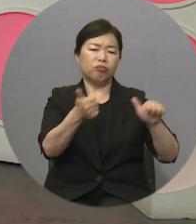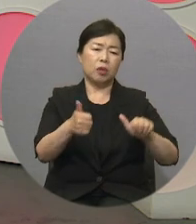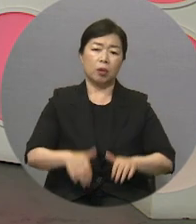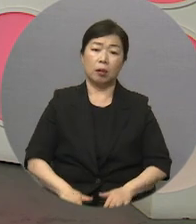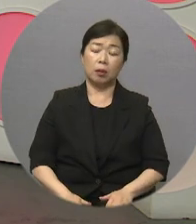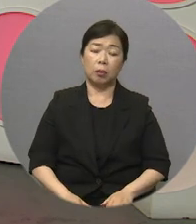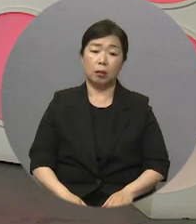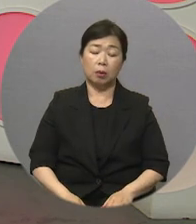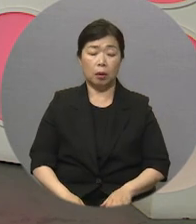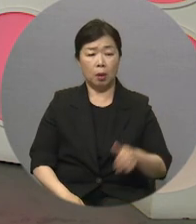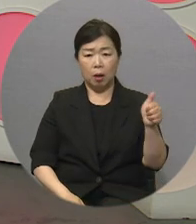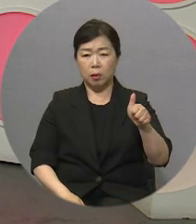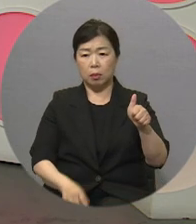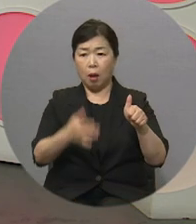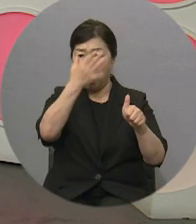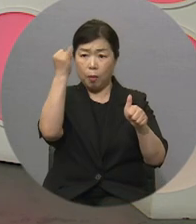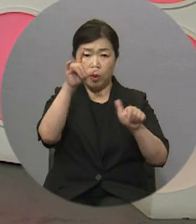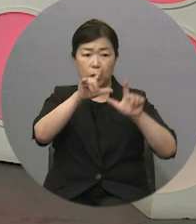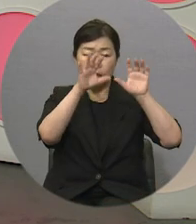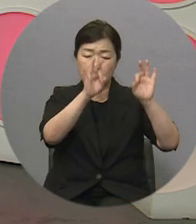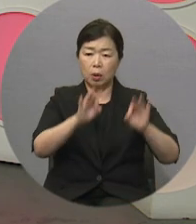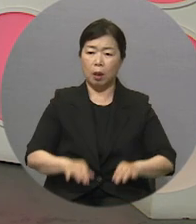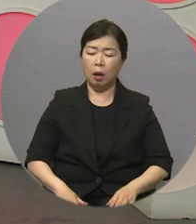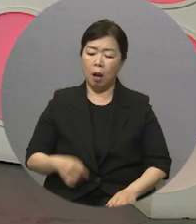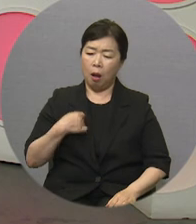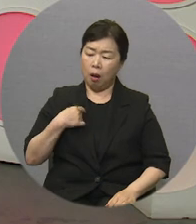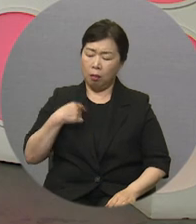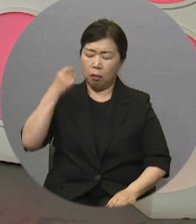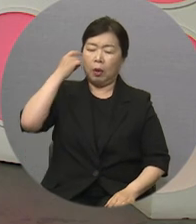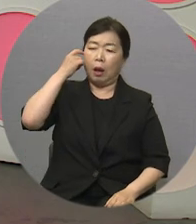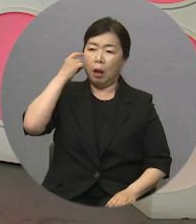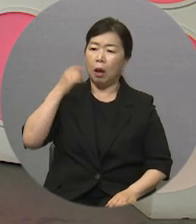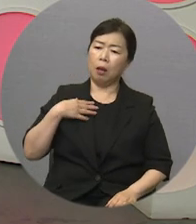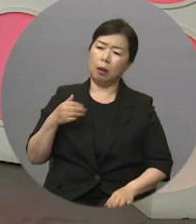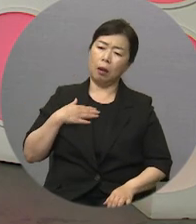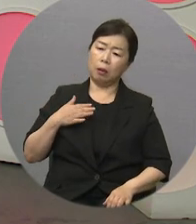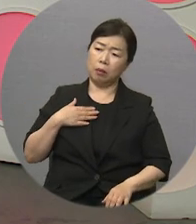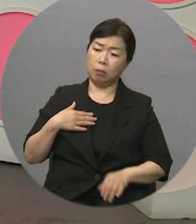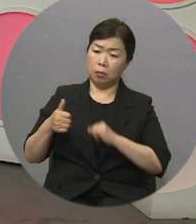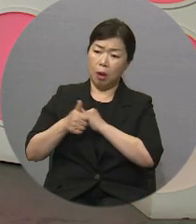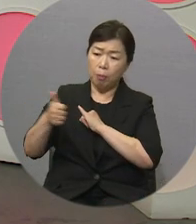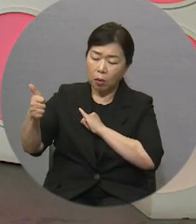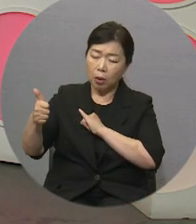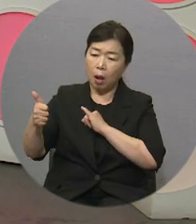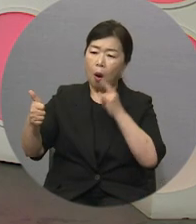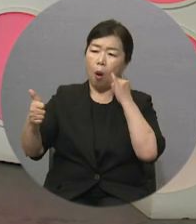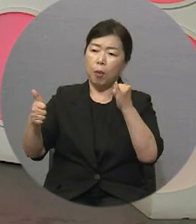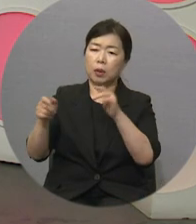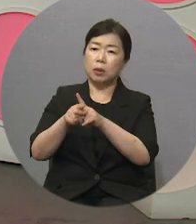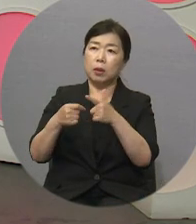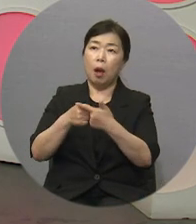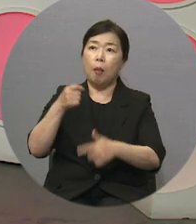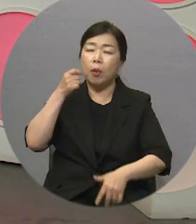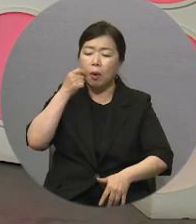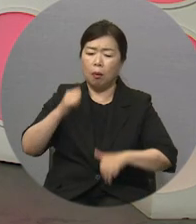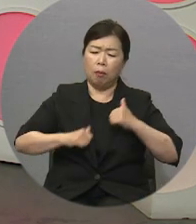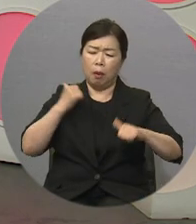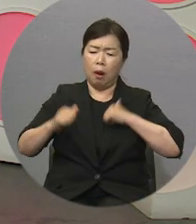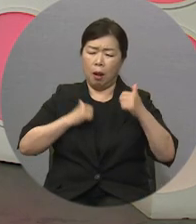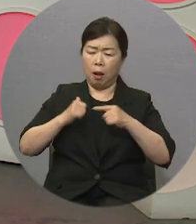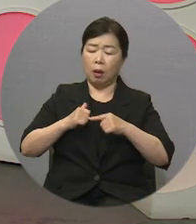할머니를 보니 왜 남편과 어머님을 진심으로 이해하지 못했을까 하는